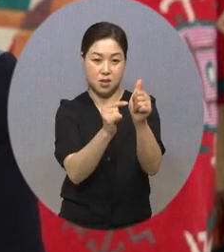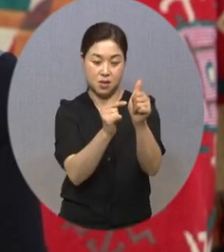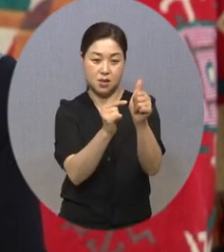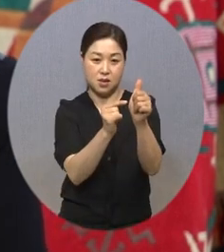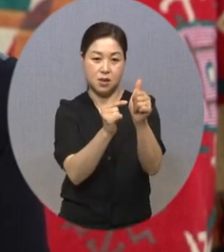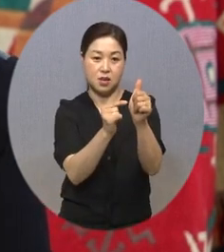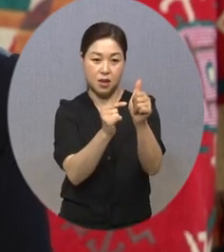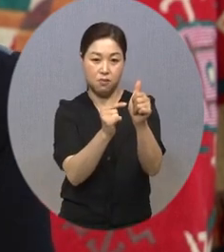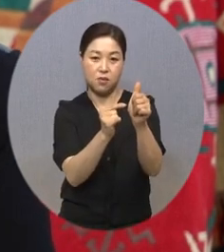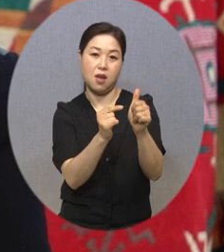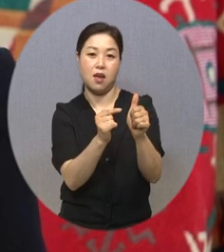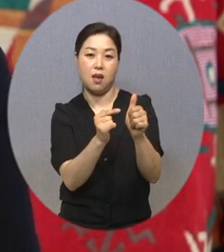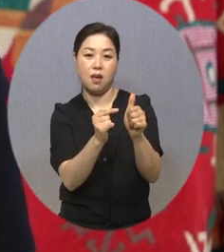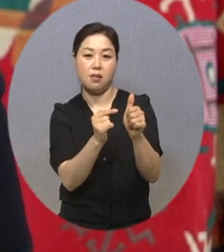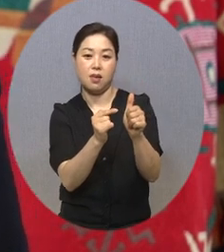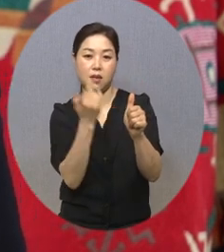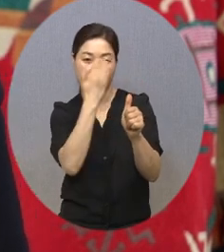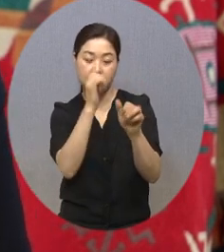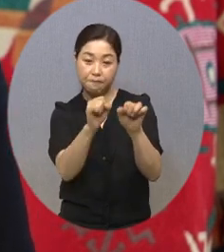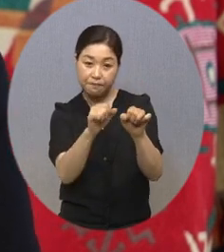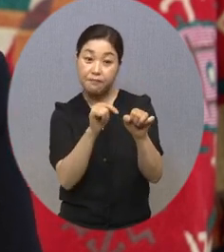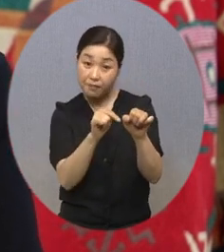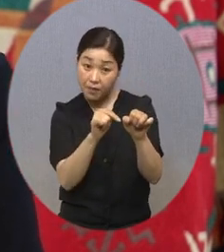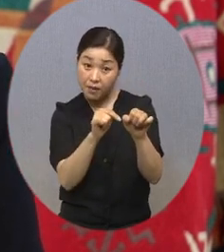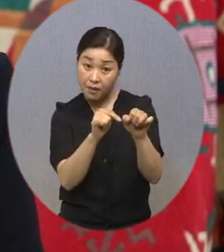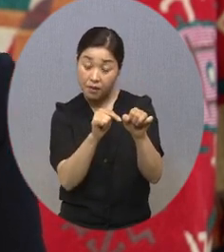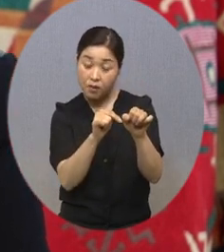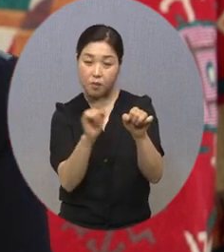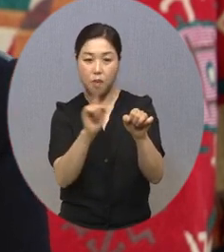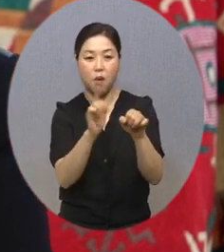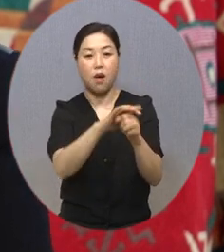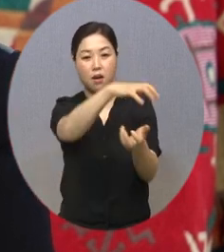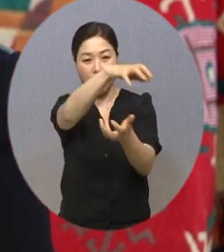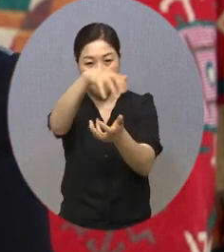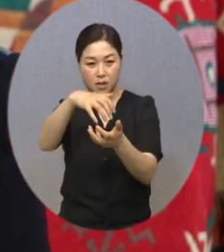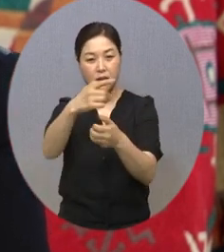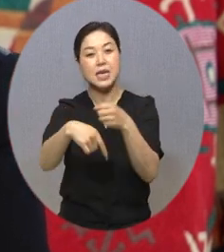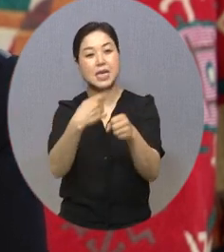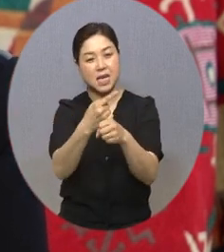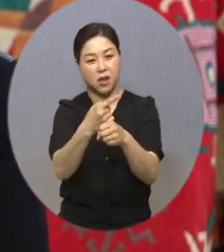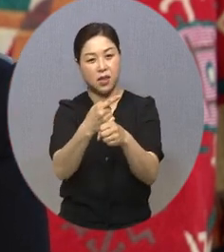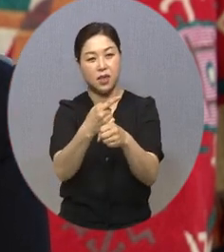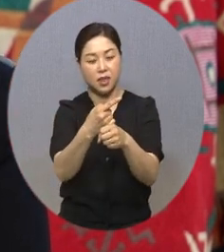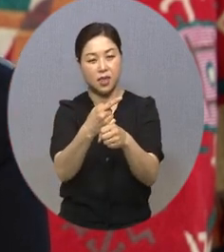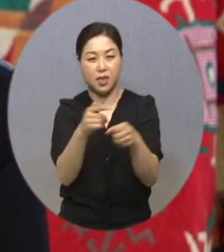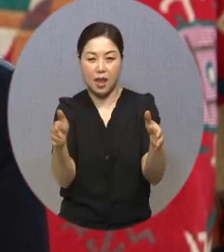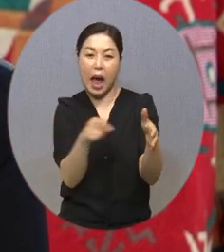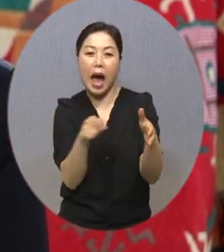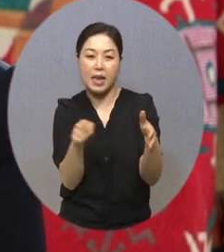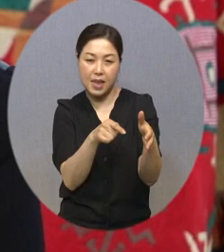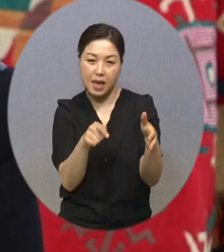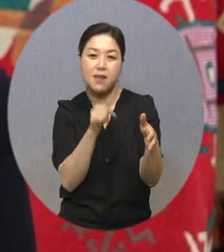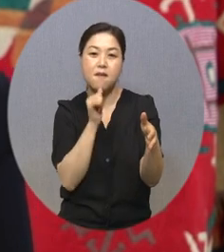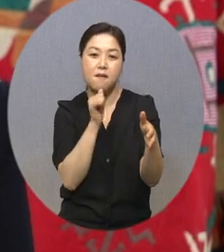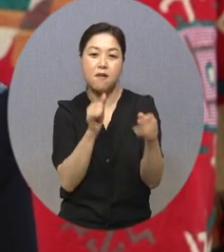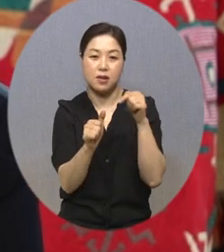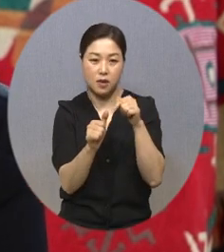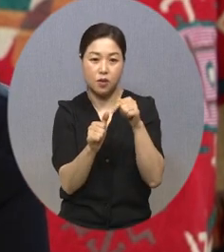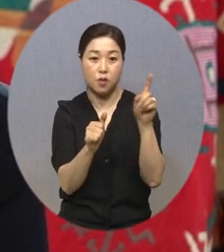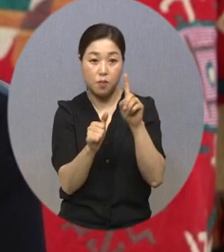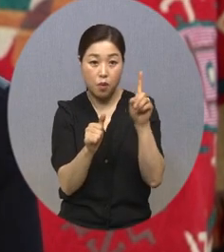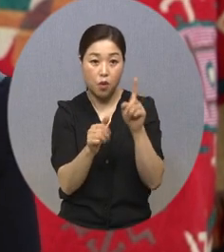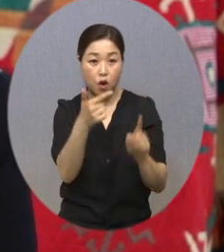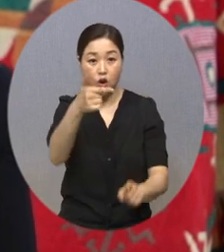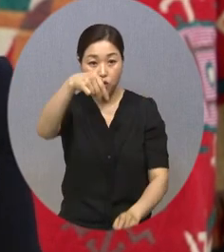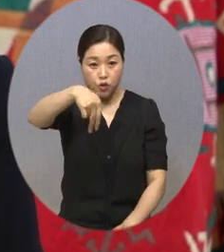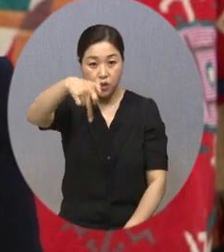자그초 캐 신성한 커피 기준의 어 재배 한 1년 이내에 커피 있었구나 그걸 2 코옵